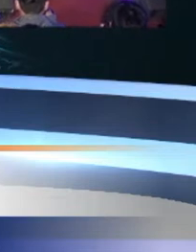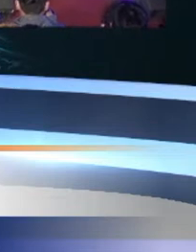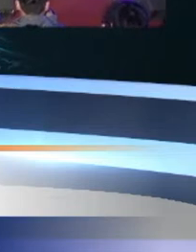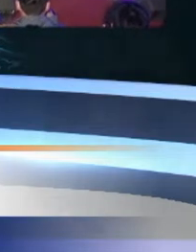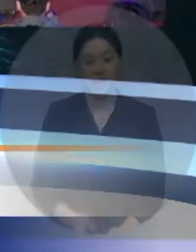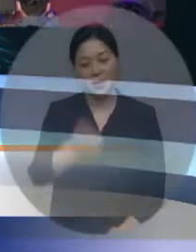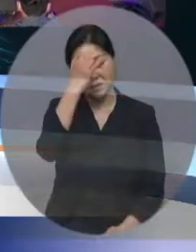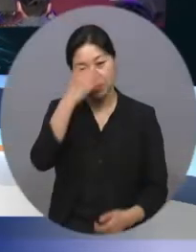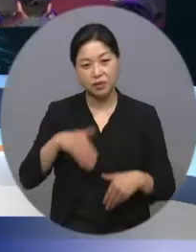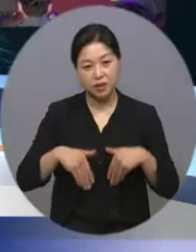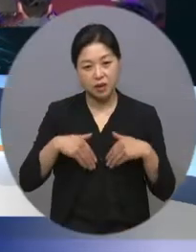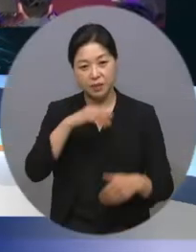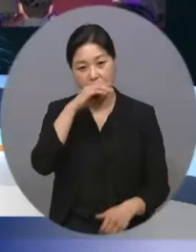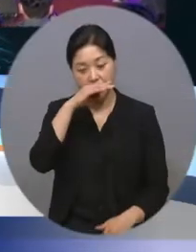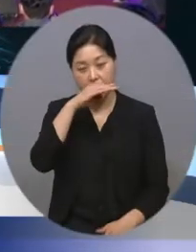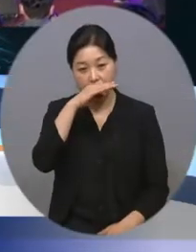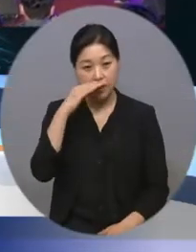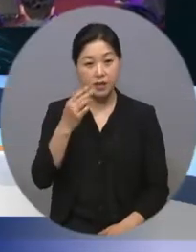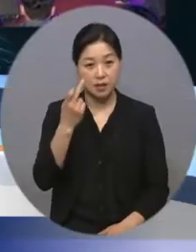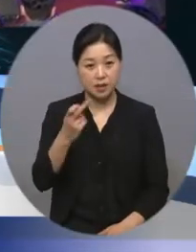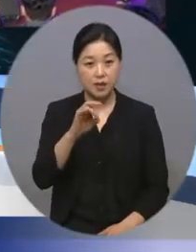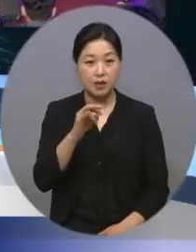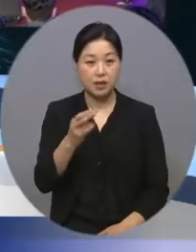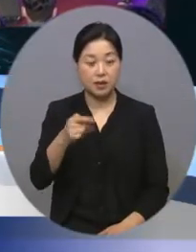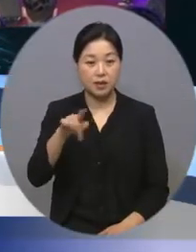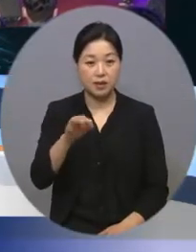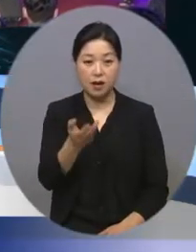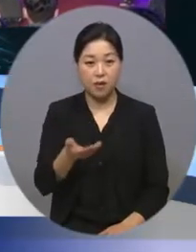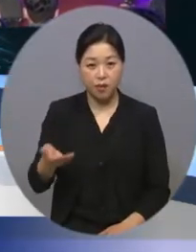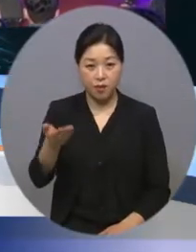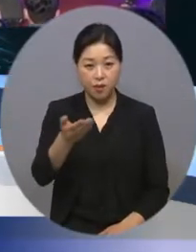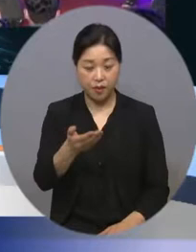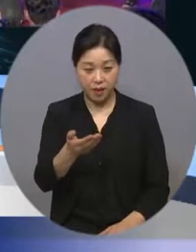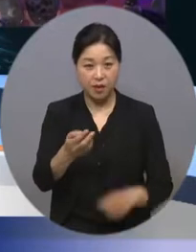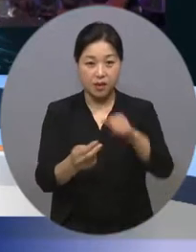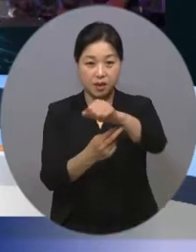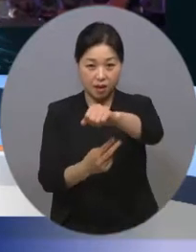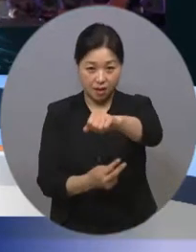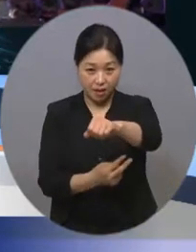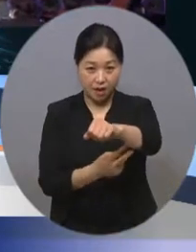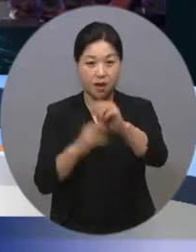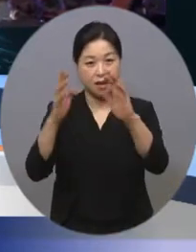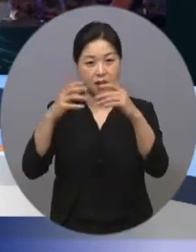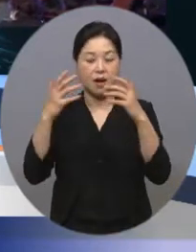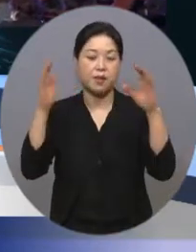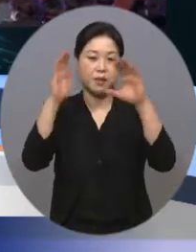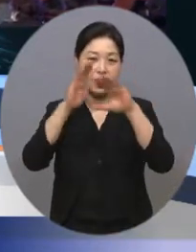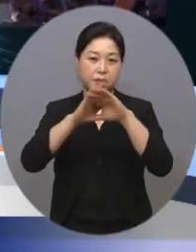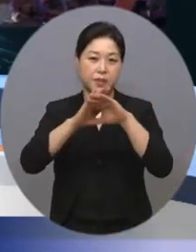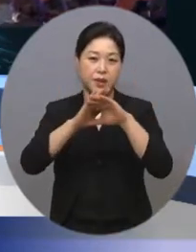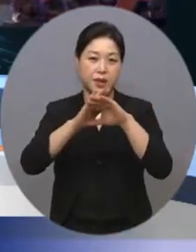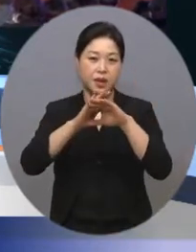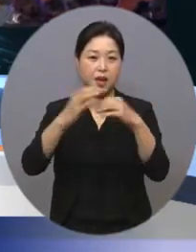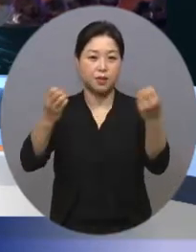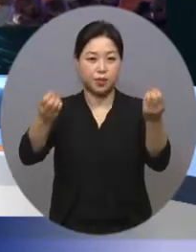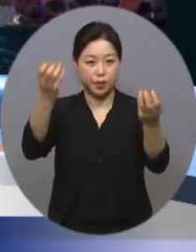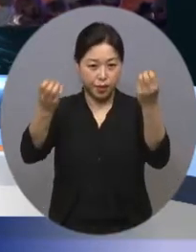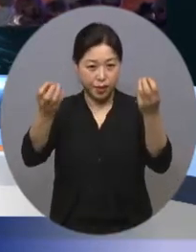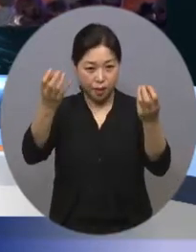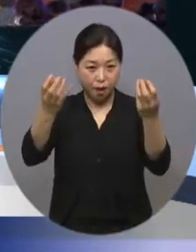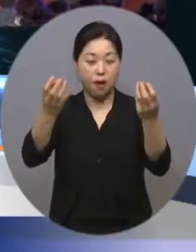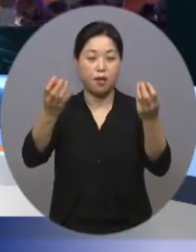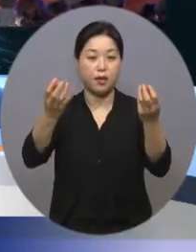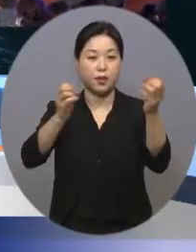충남 예산군 예당 9 출렁다리 가을 방에 빛으로 물들었습니다 빗방울 불꽃 축제 현장을